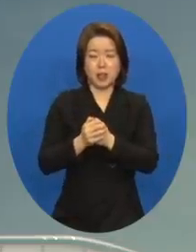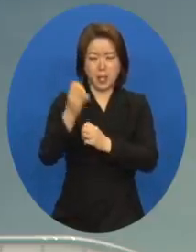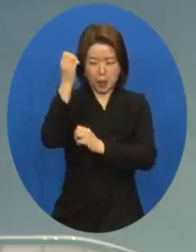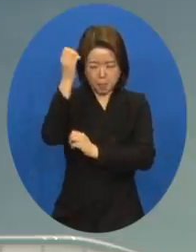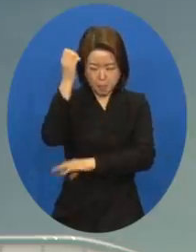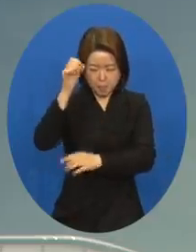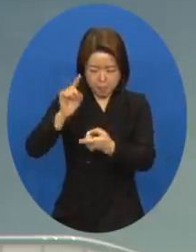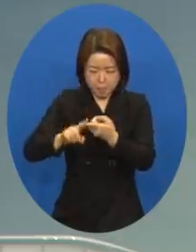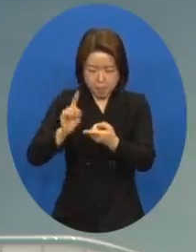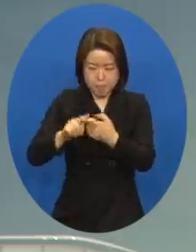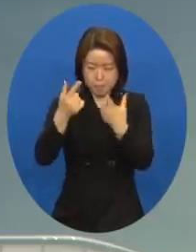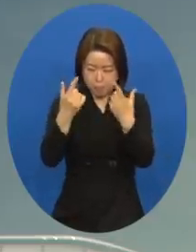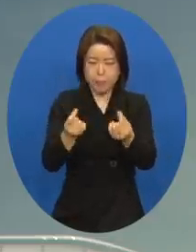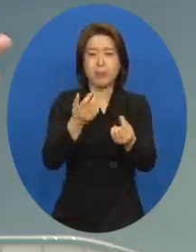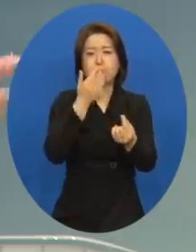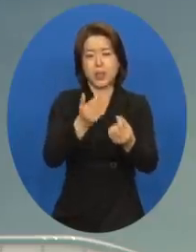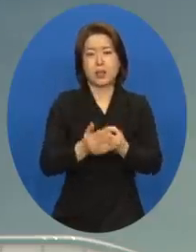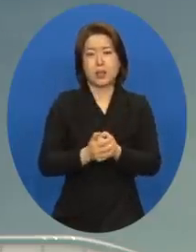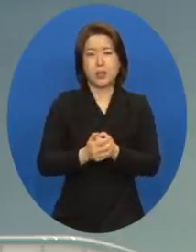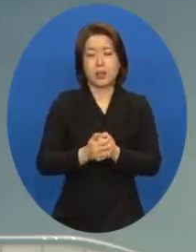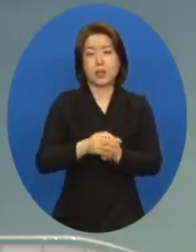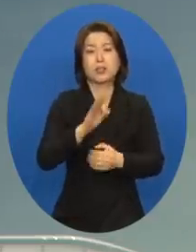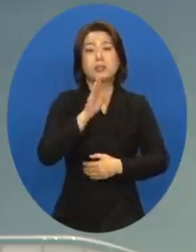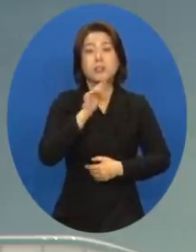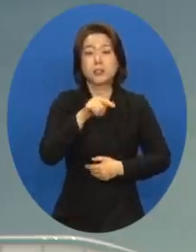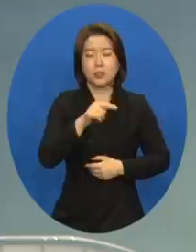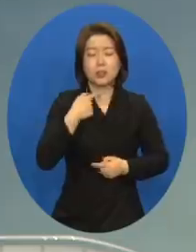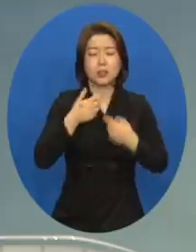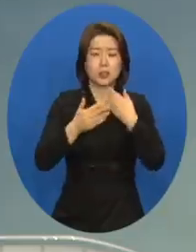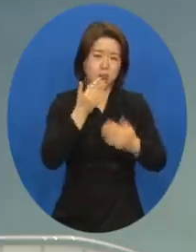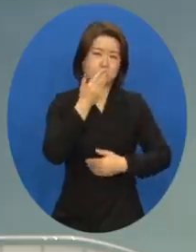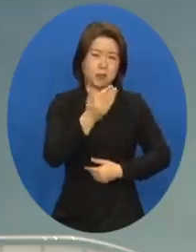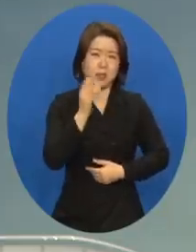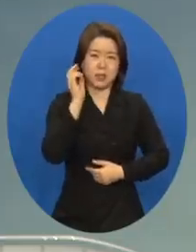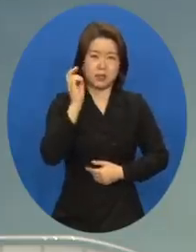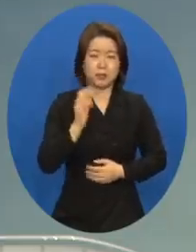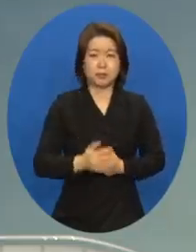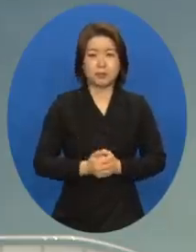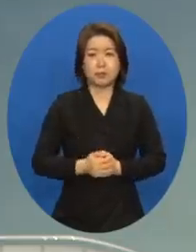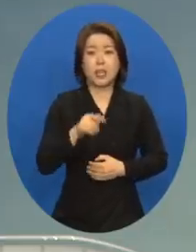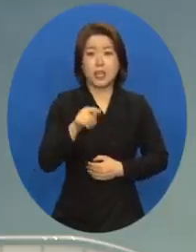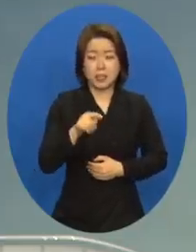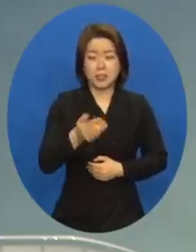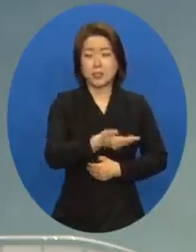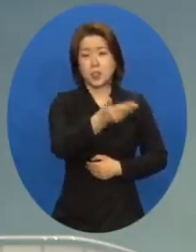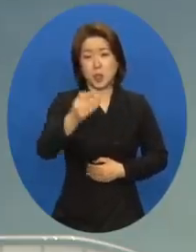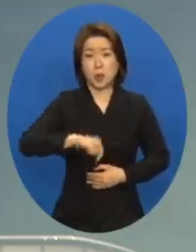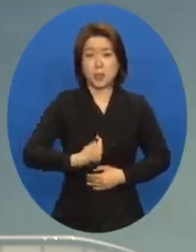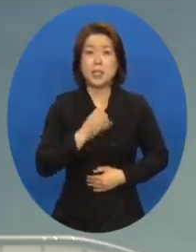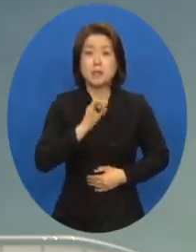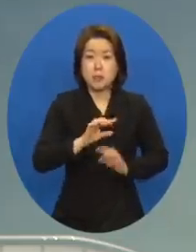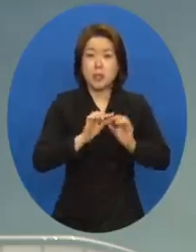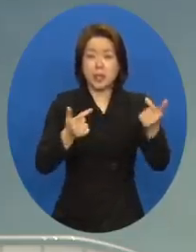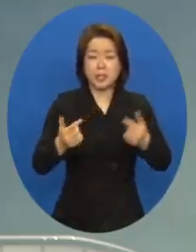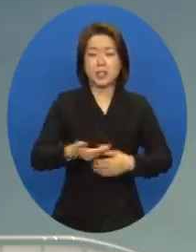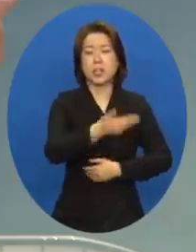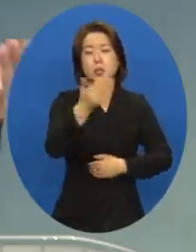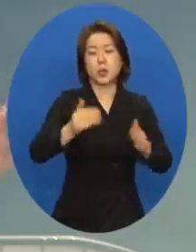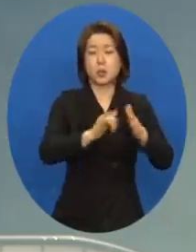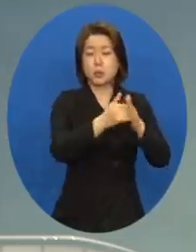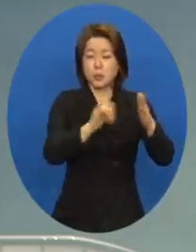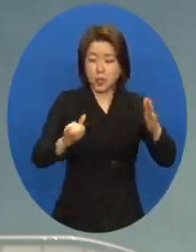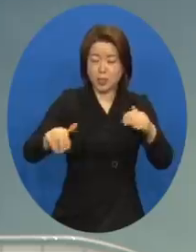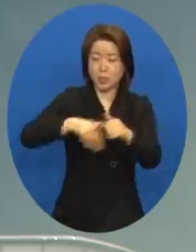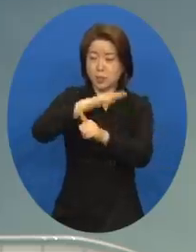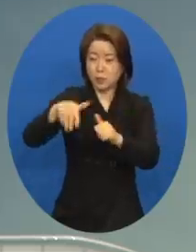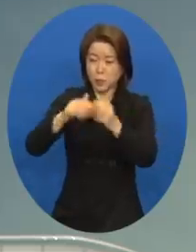본체시다. 그 사실을 경험하게 됩니다. 이것은 여러분 자신뿐만 아니고 여러분의 가족과 주위